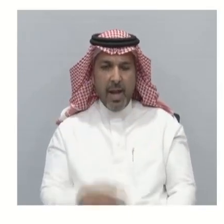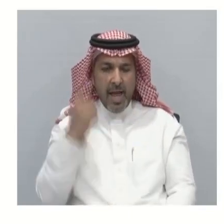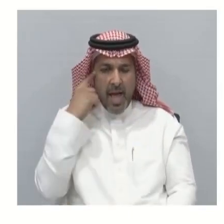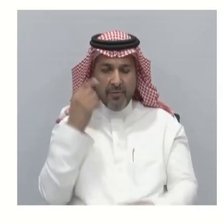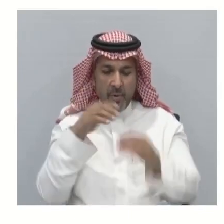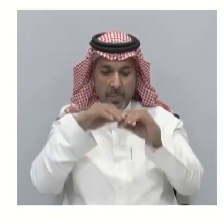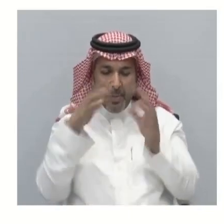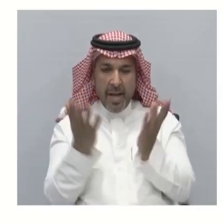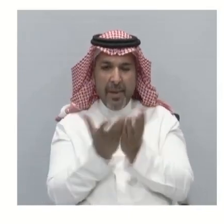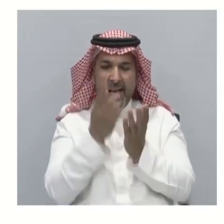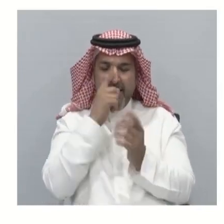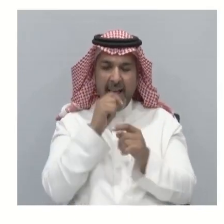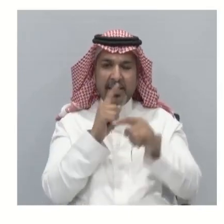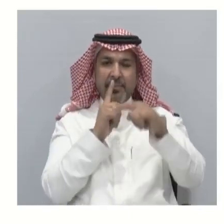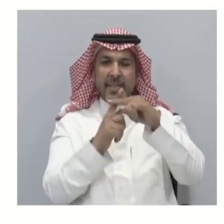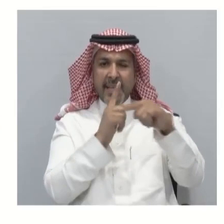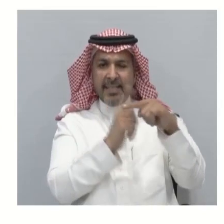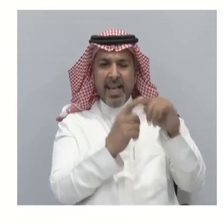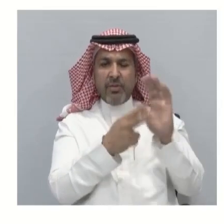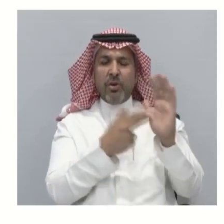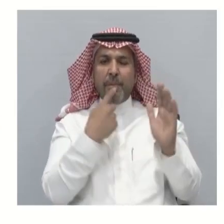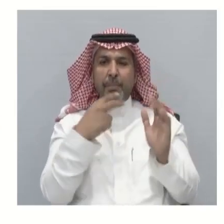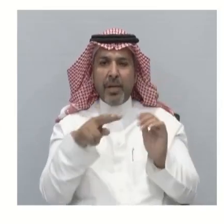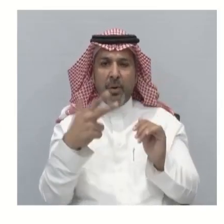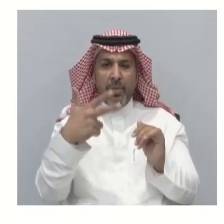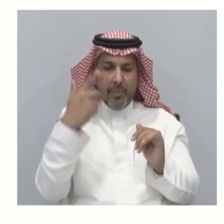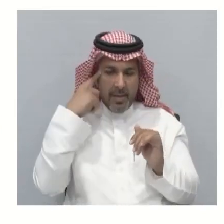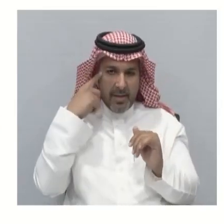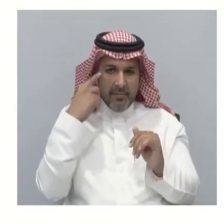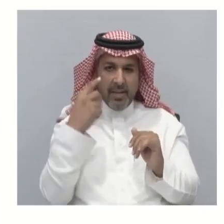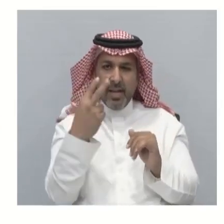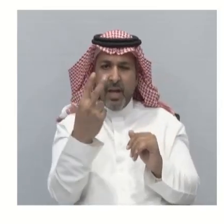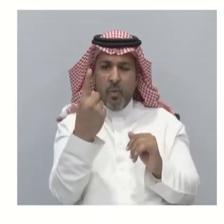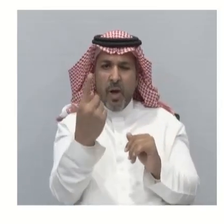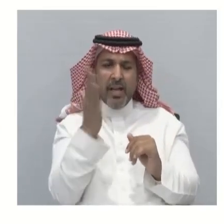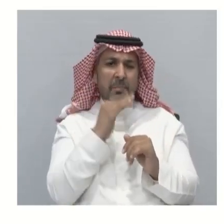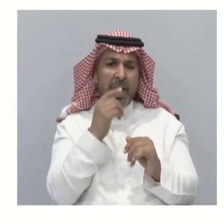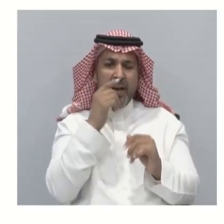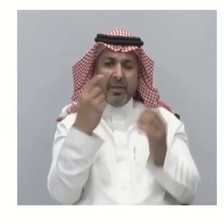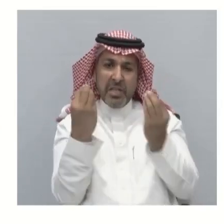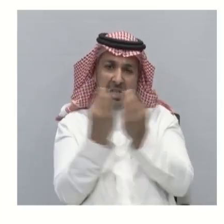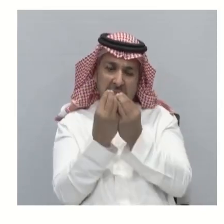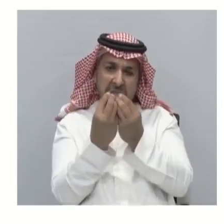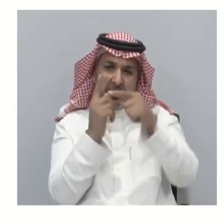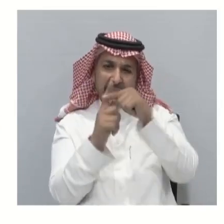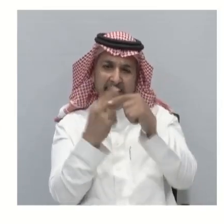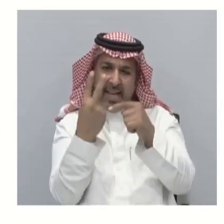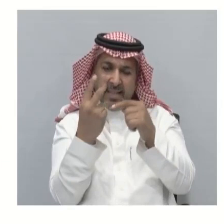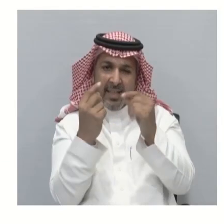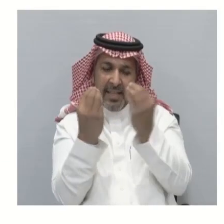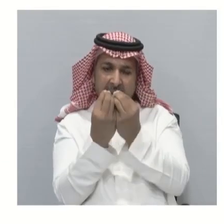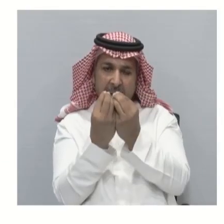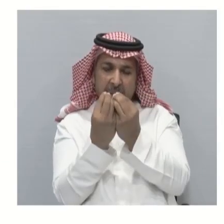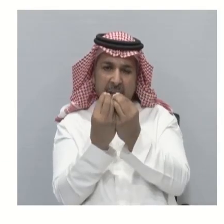المثلث واضح طيب المطلوب ايجاد المقارنه او العلاقه بين طول القطعه المستقيمه اس ام